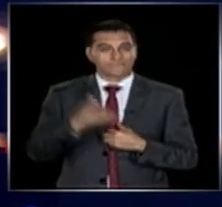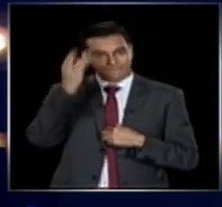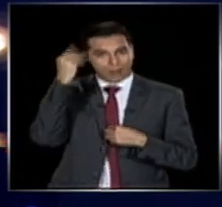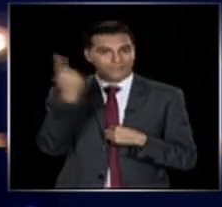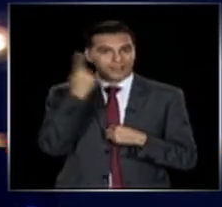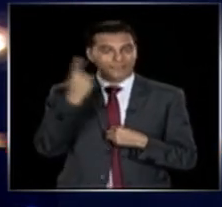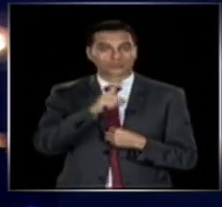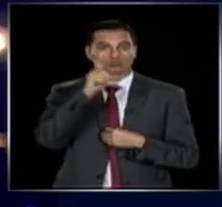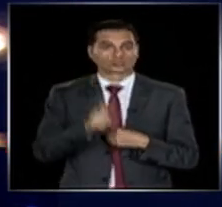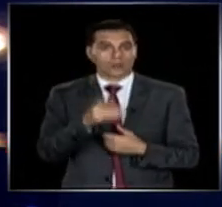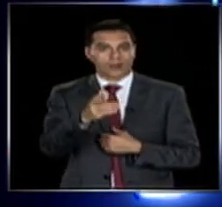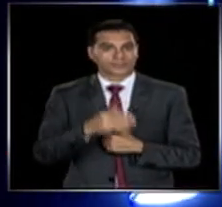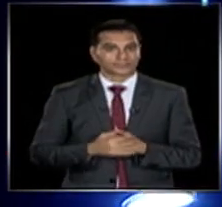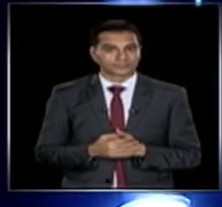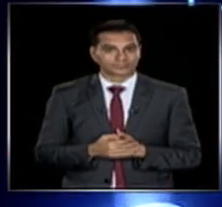معلومات عامة، والسؤال هو: